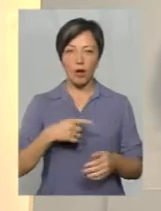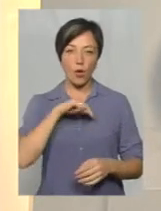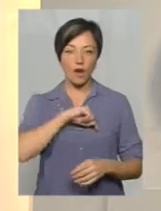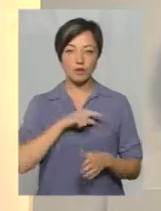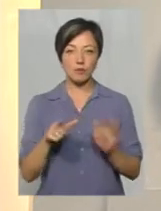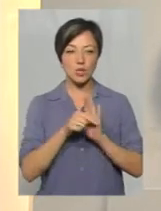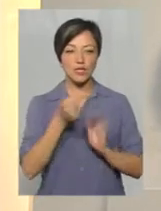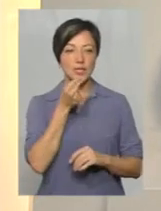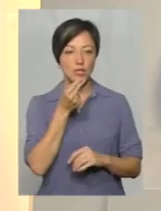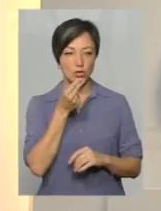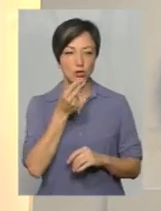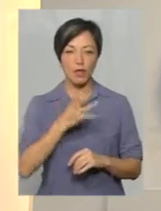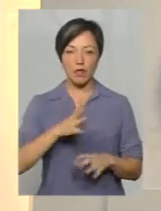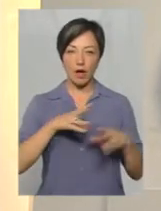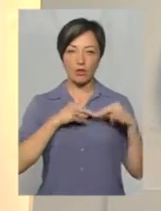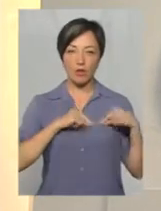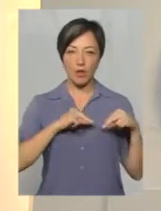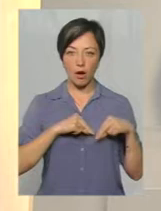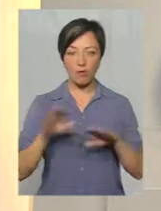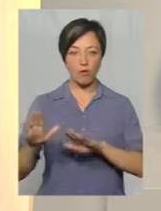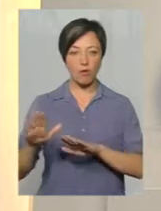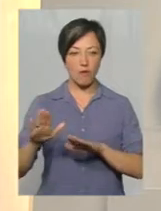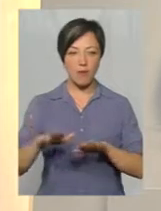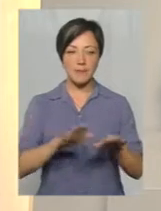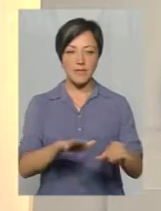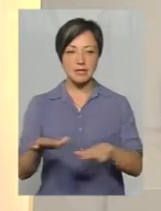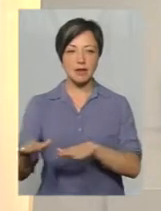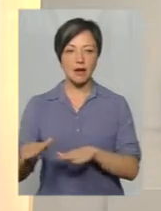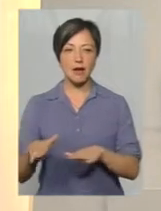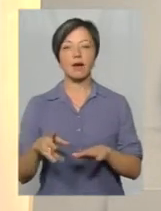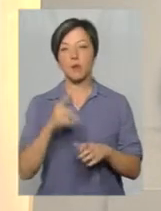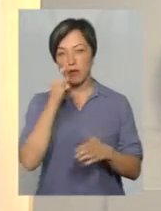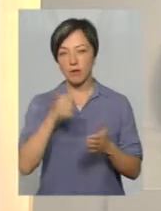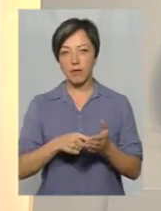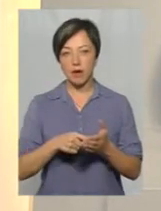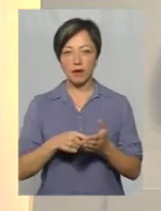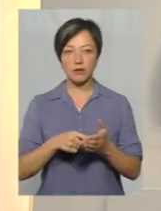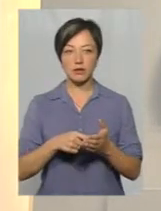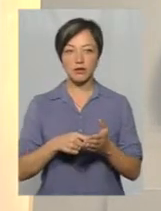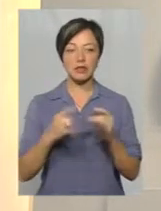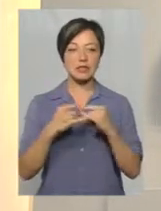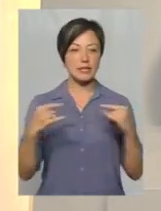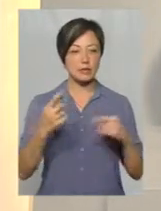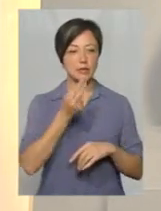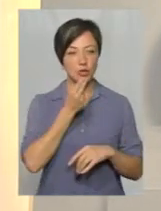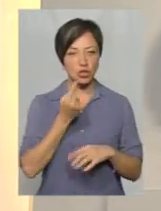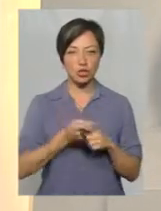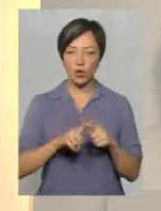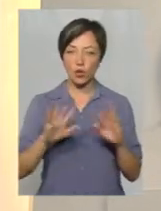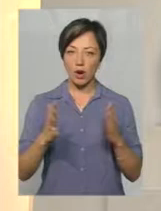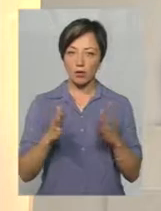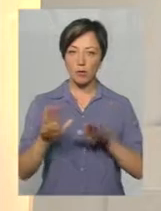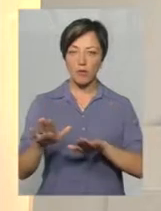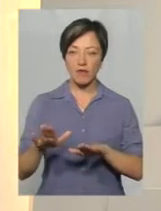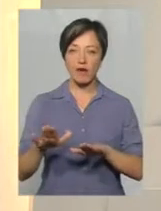їжею. Наш колега Михайло Жила побував у місцях, з яких потрапляє на стіл їжа. Цього разу він